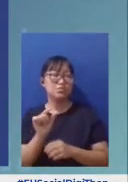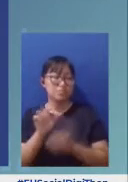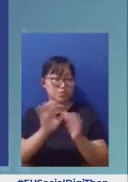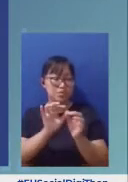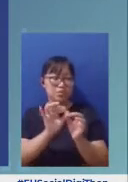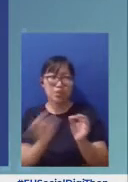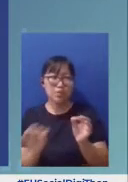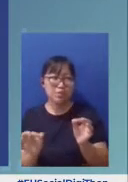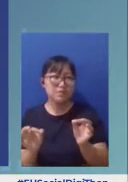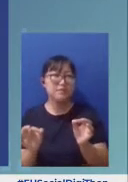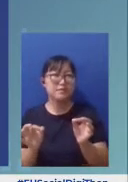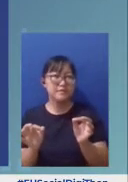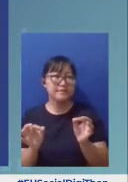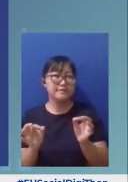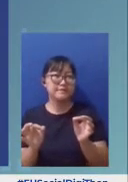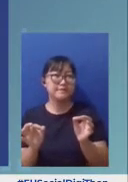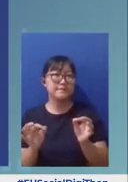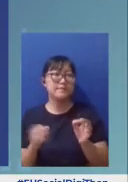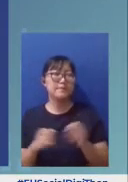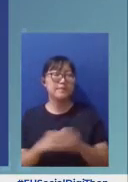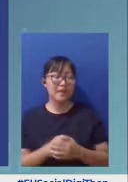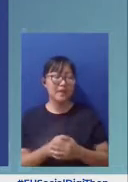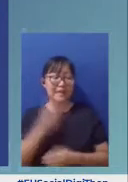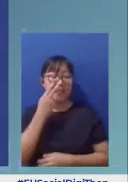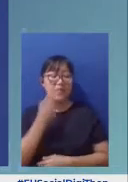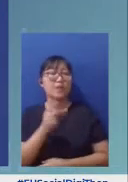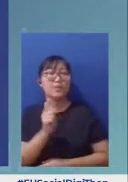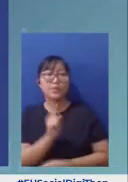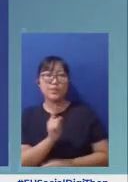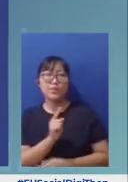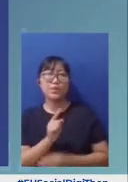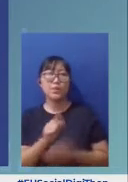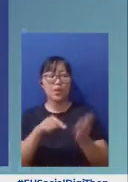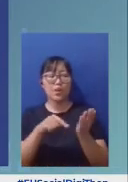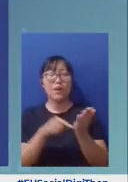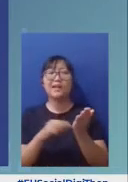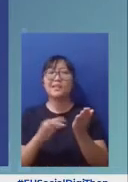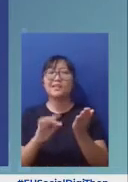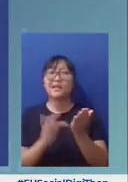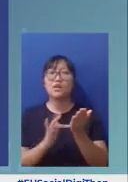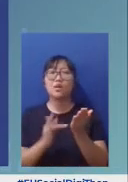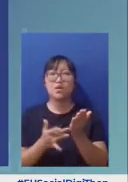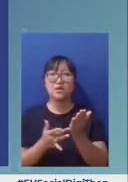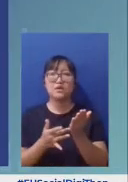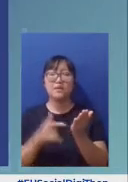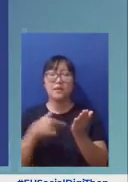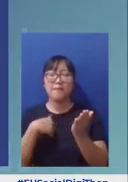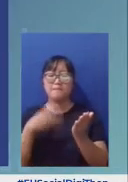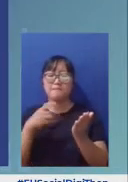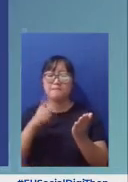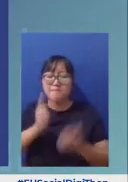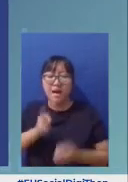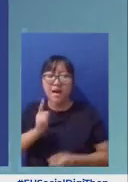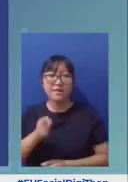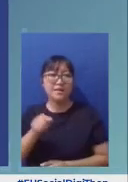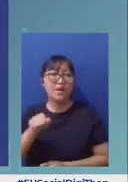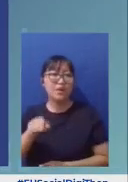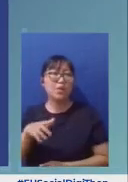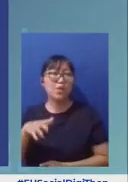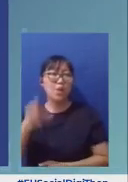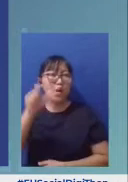bahwa teknologi tersebut tidak membahayakan si pengguna atau pihak-pihak yang terkait di